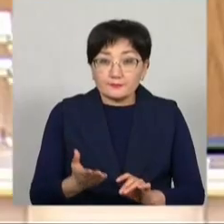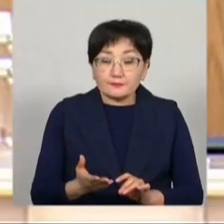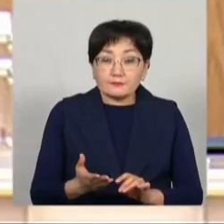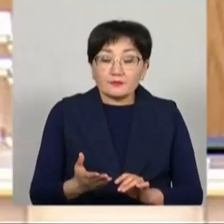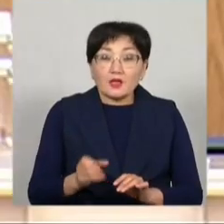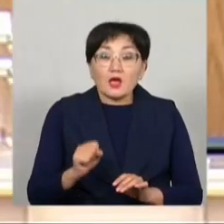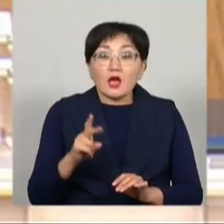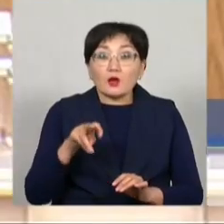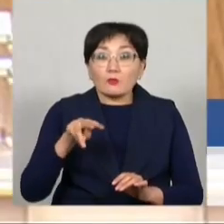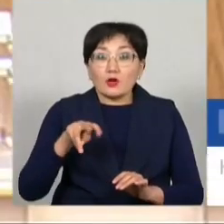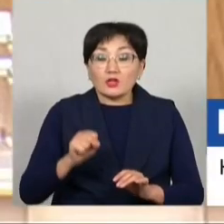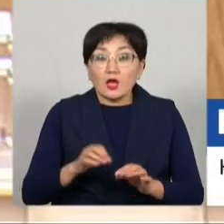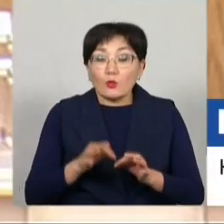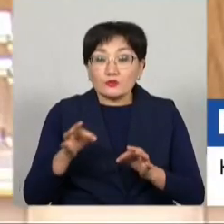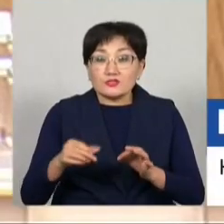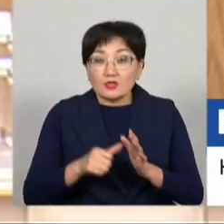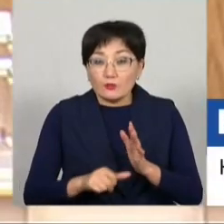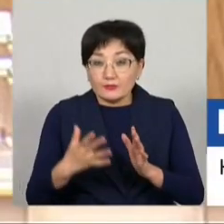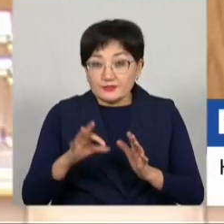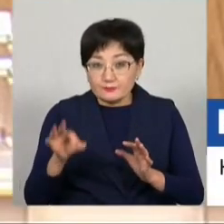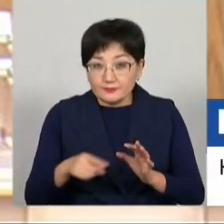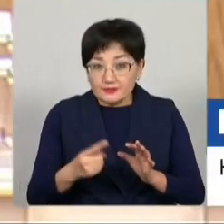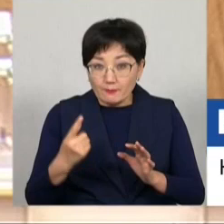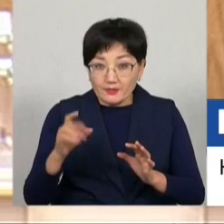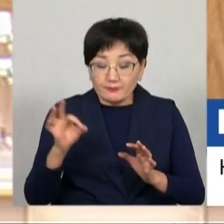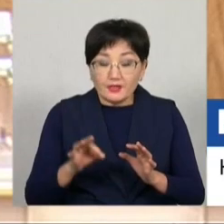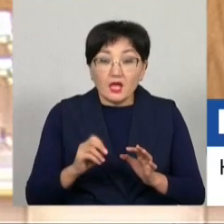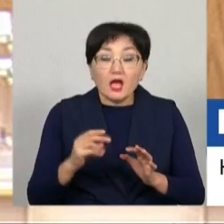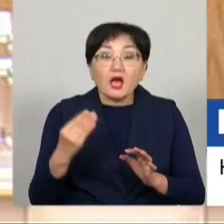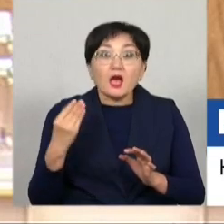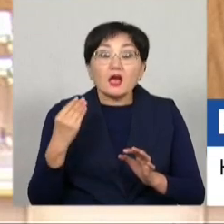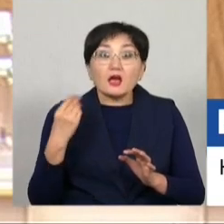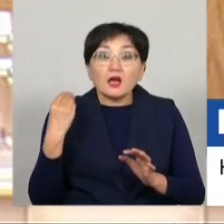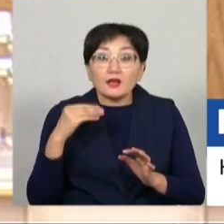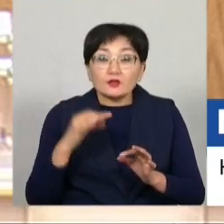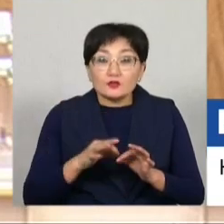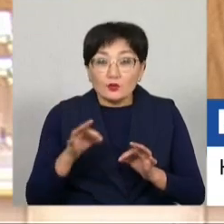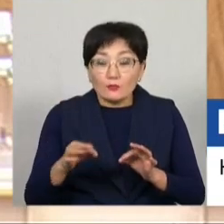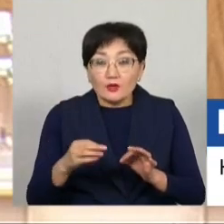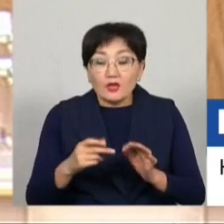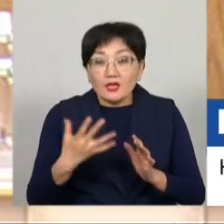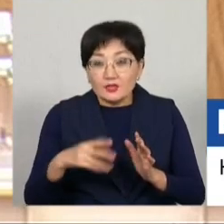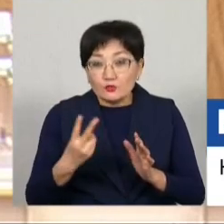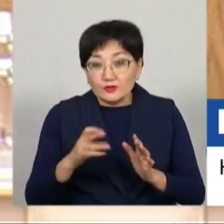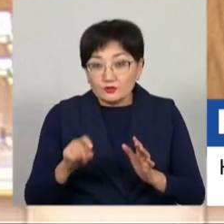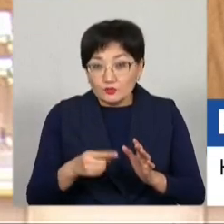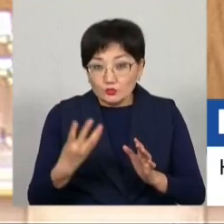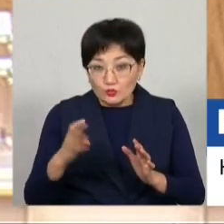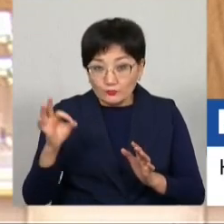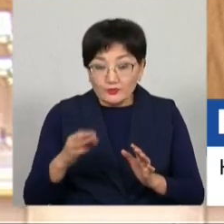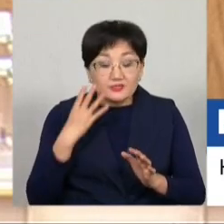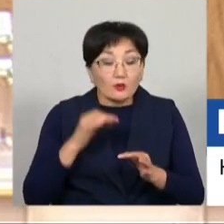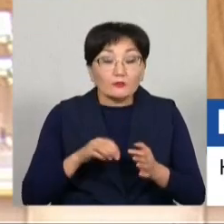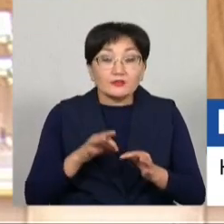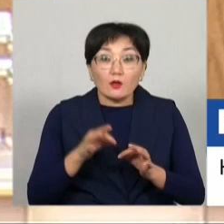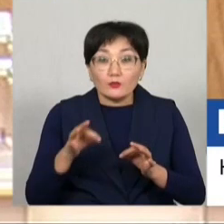Ақмола облысы бойынша 65.1%. Ақтөбе облысы бойынша 52.4%, Алматы облысы